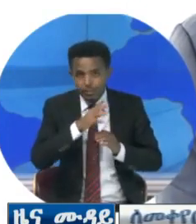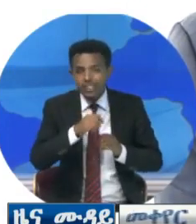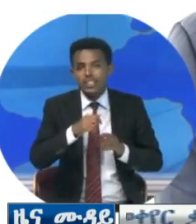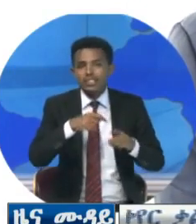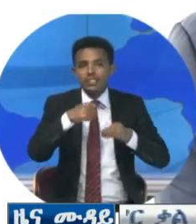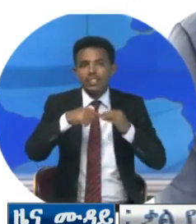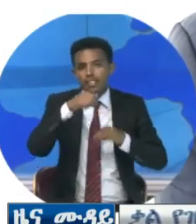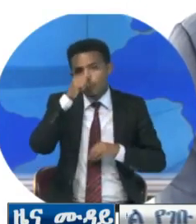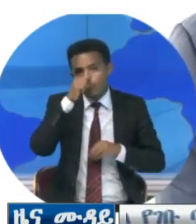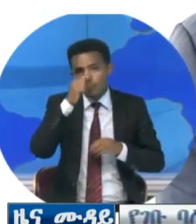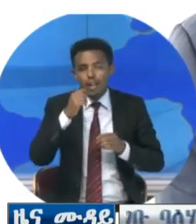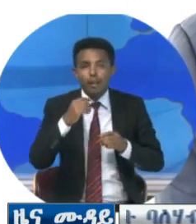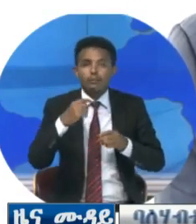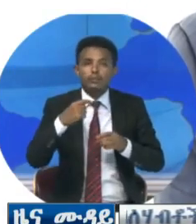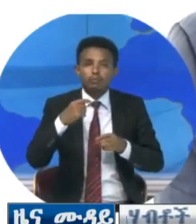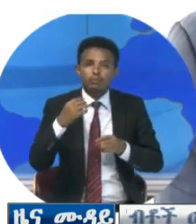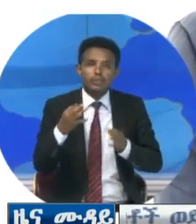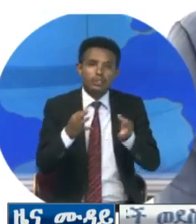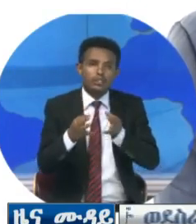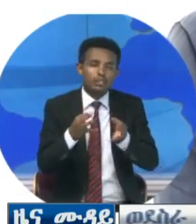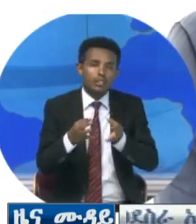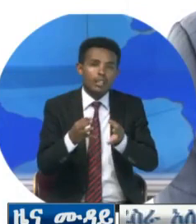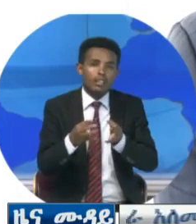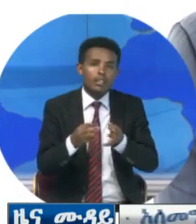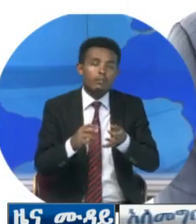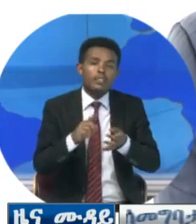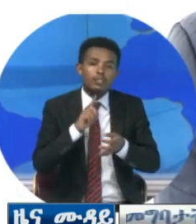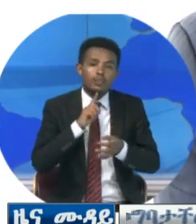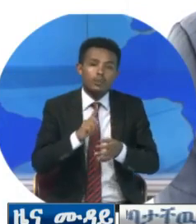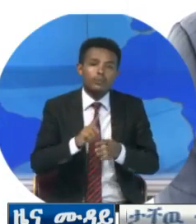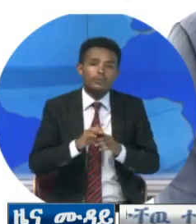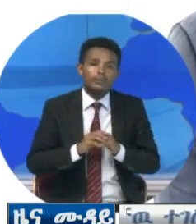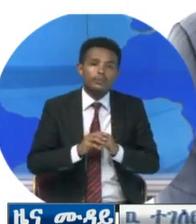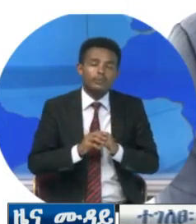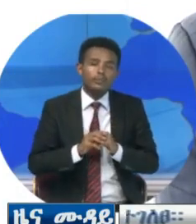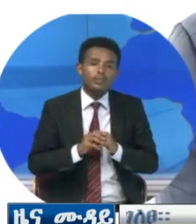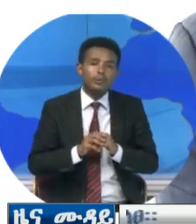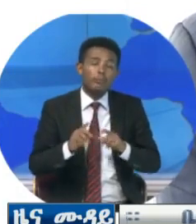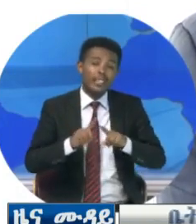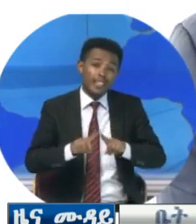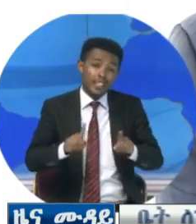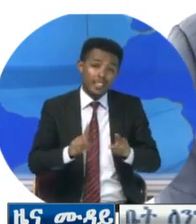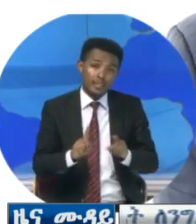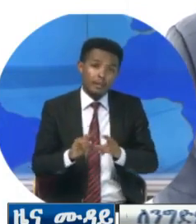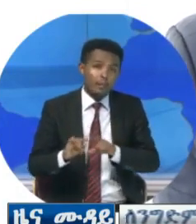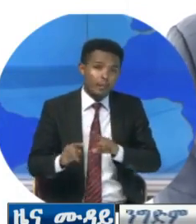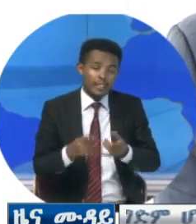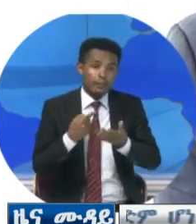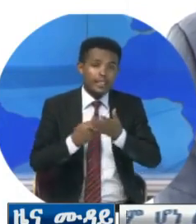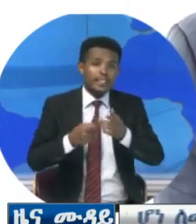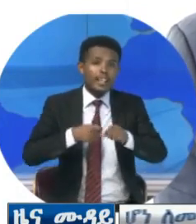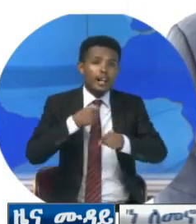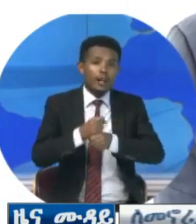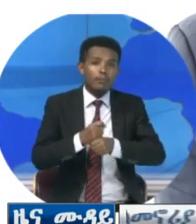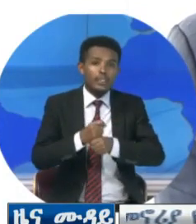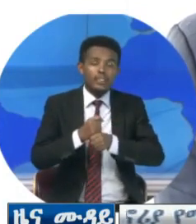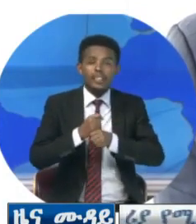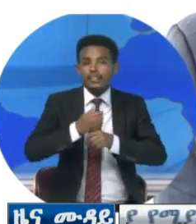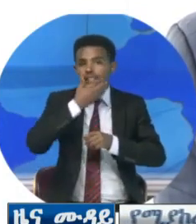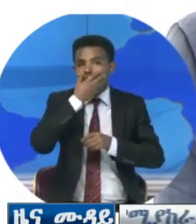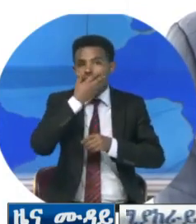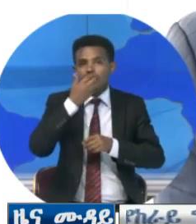ኢትዮጵያ የሚያቀነቅንበት ነው እና በተለየ መንገድ በዚህ ዓመት